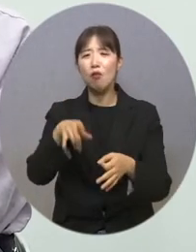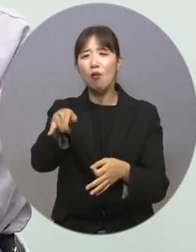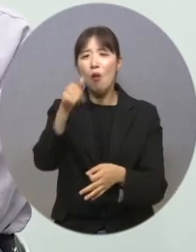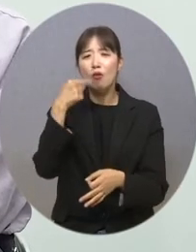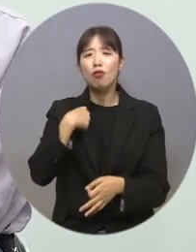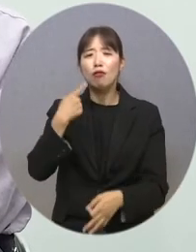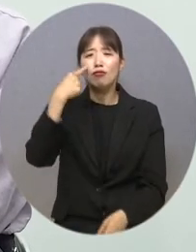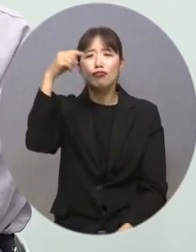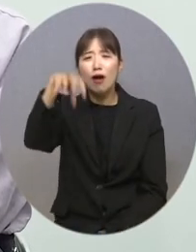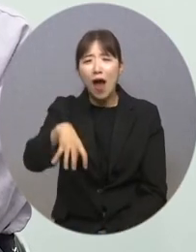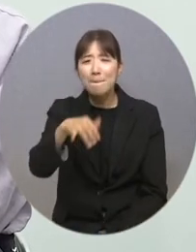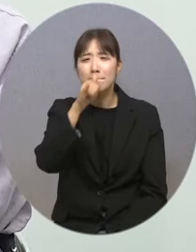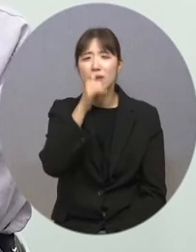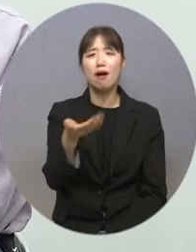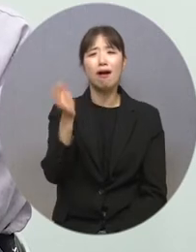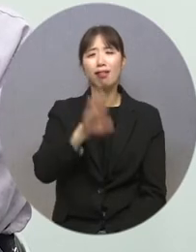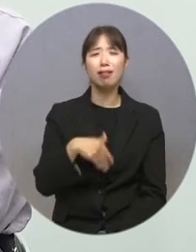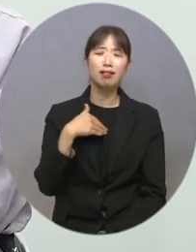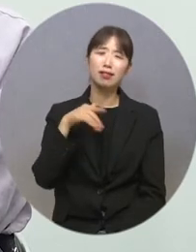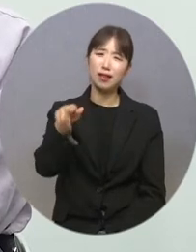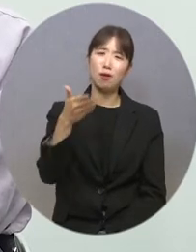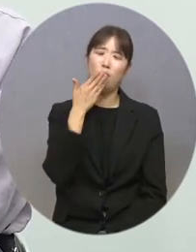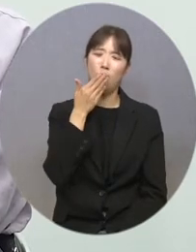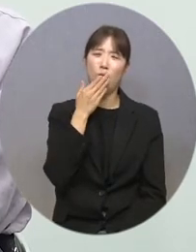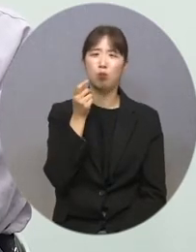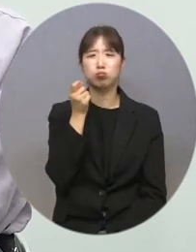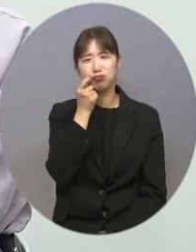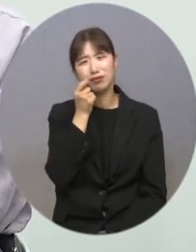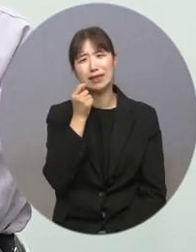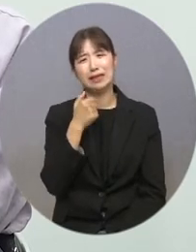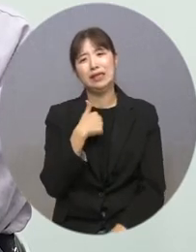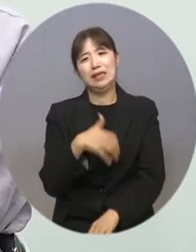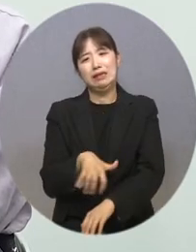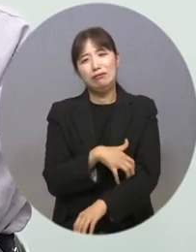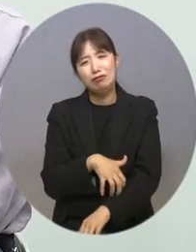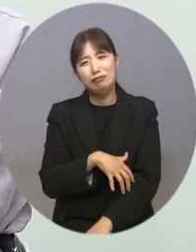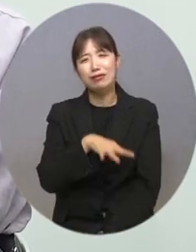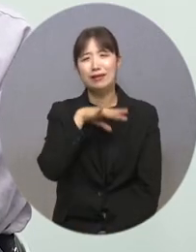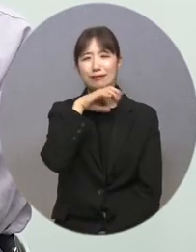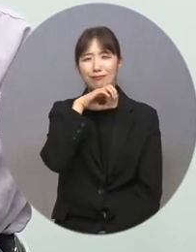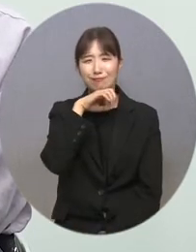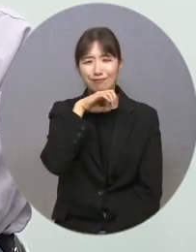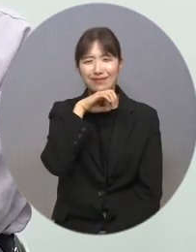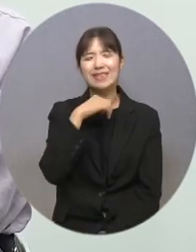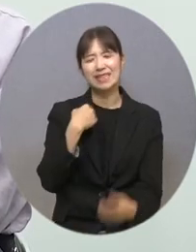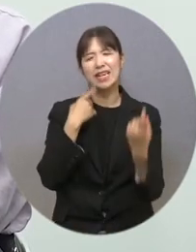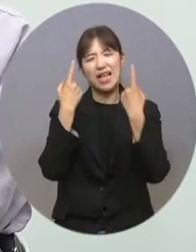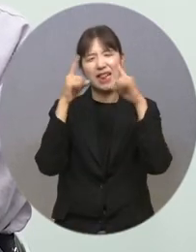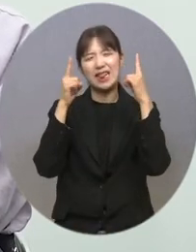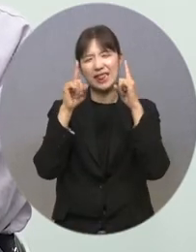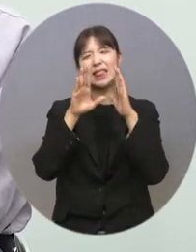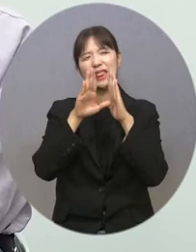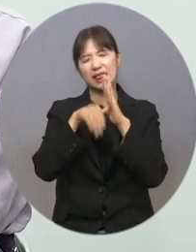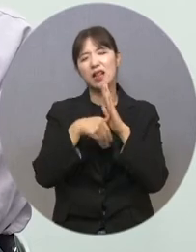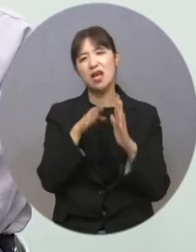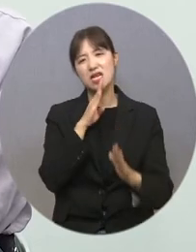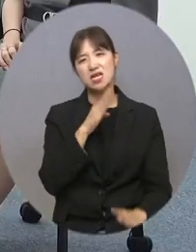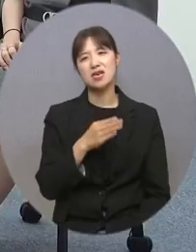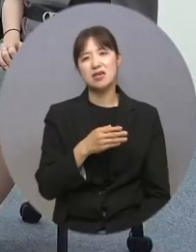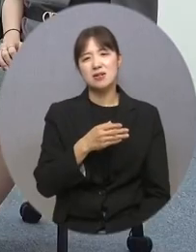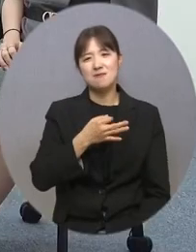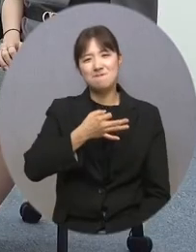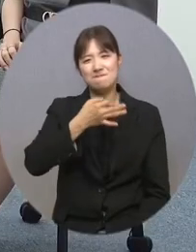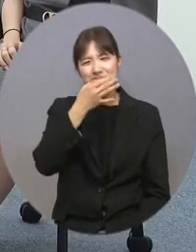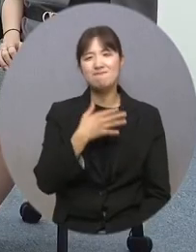라는 4 굉장히 괴로워 불편함과 불만 사항들이 새내기 2학년 때 시절의 때마다 것